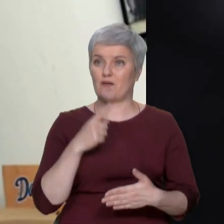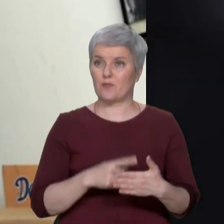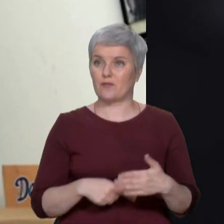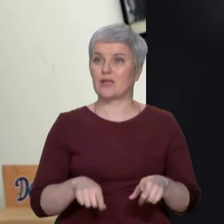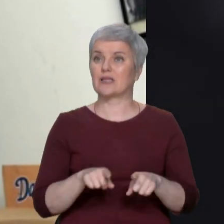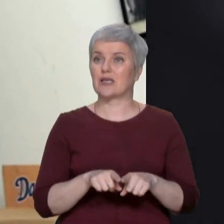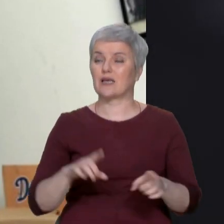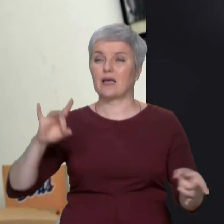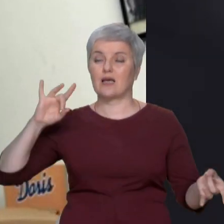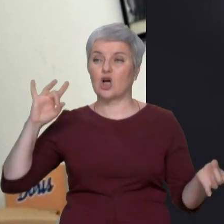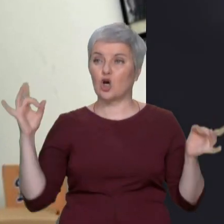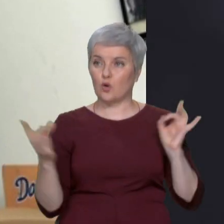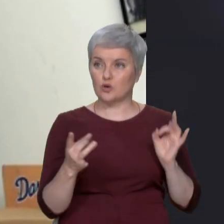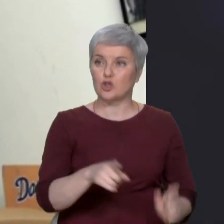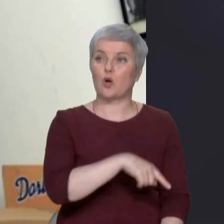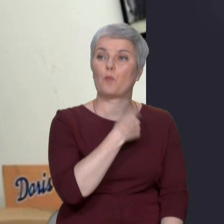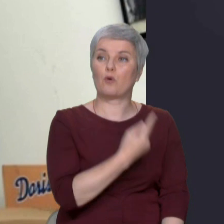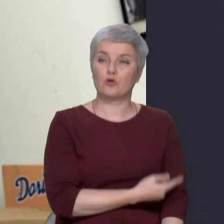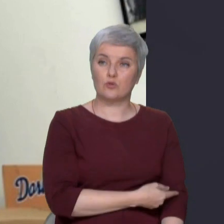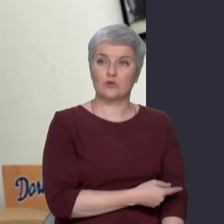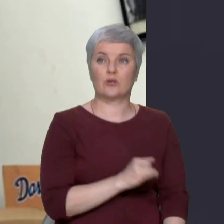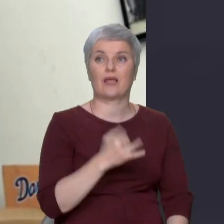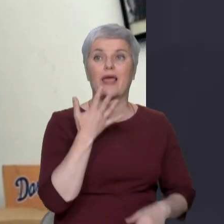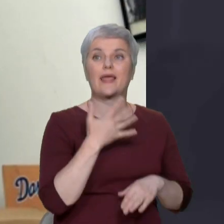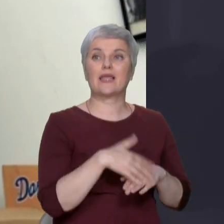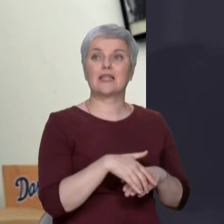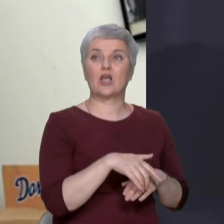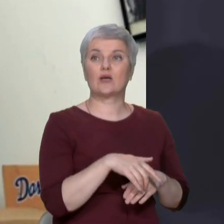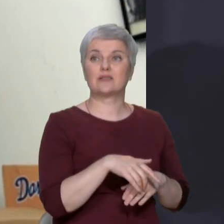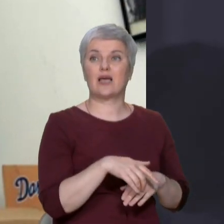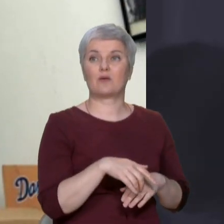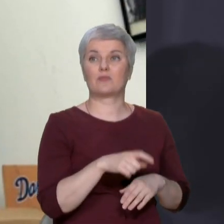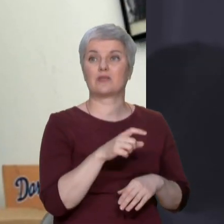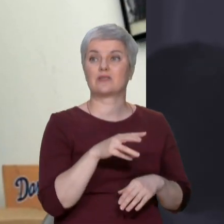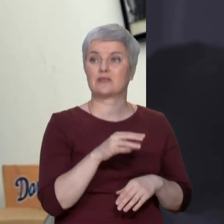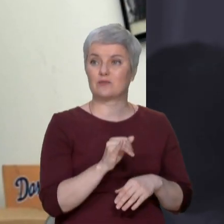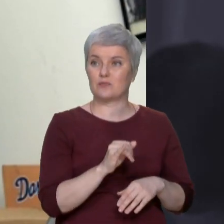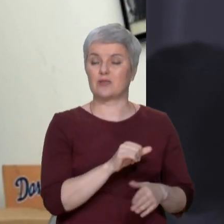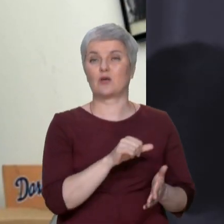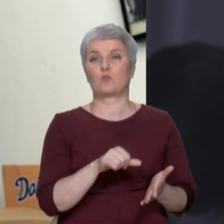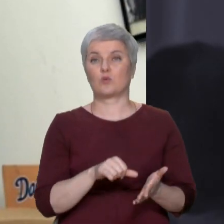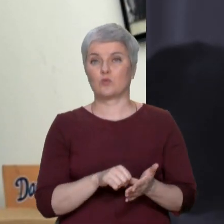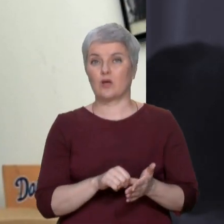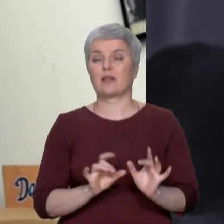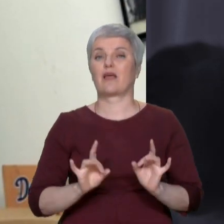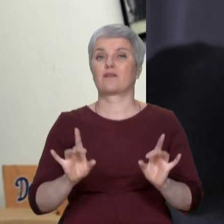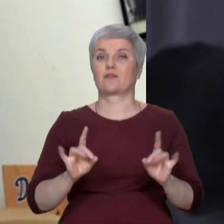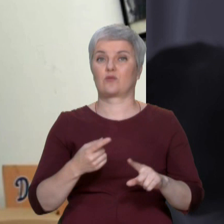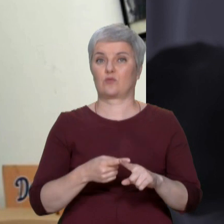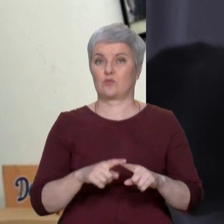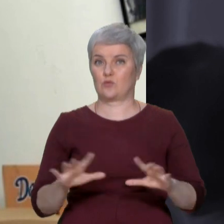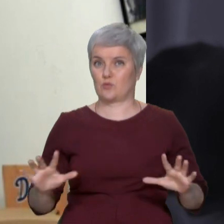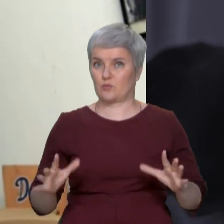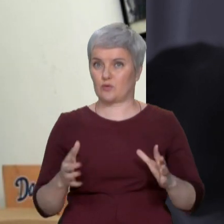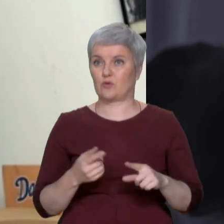такий розголос потужний, і я знаю, що іноземні ЗМІ підключаються, також висвітлюють цю подію, цей